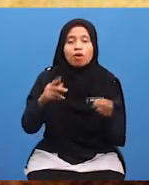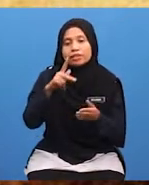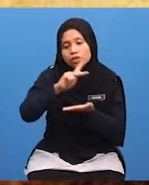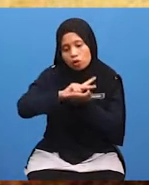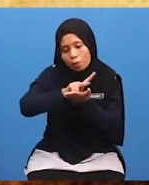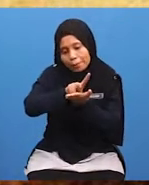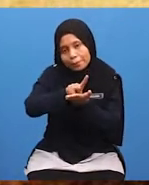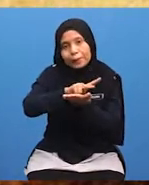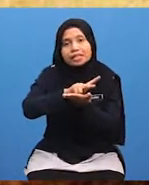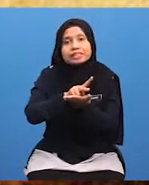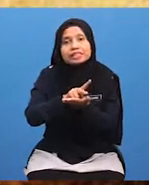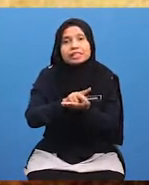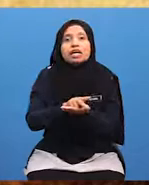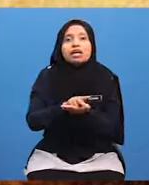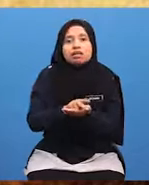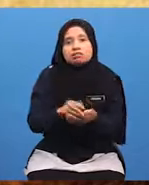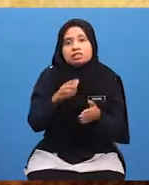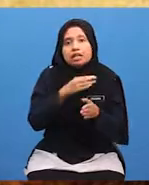juga mensyu iaitu alat mililiter.